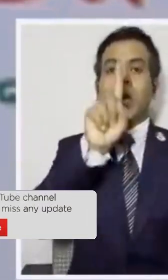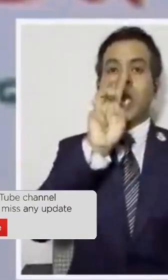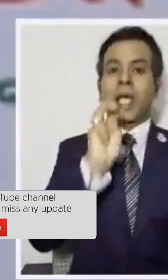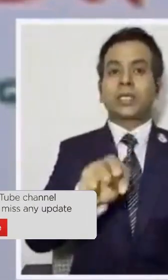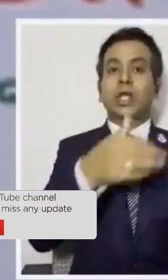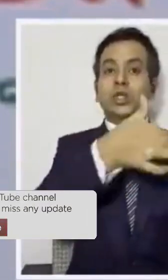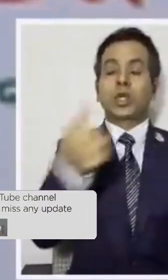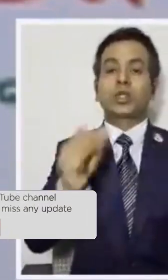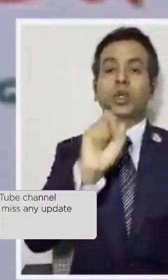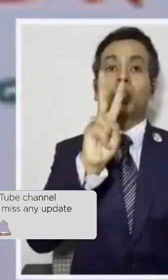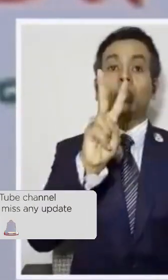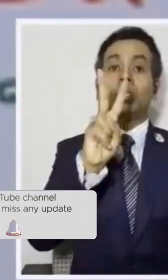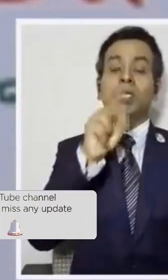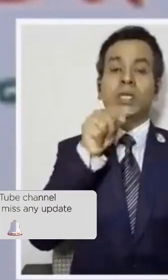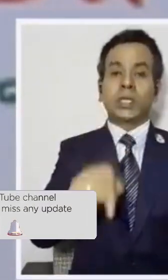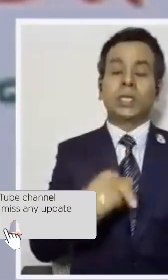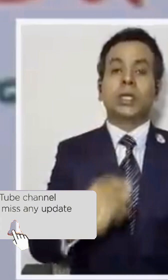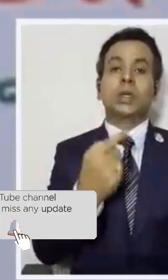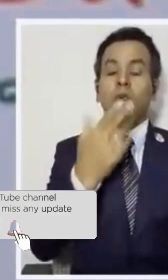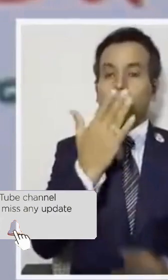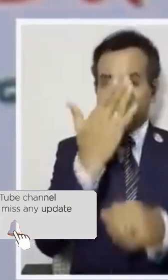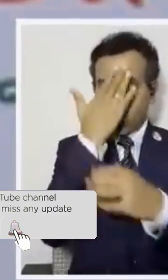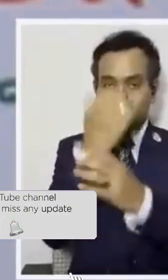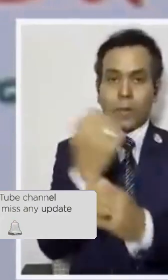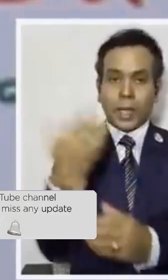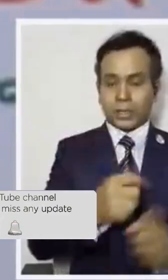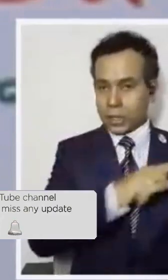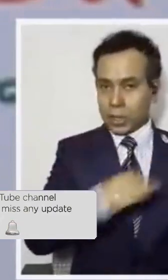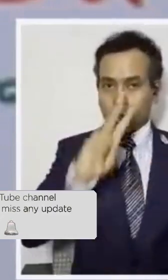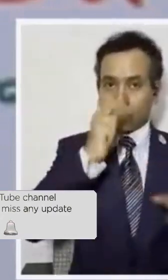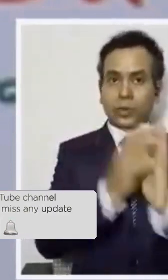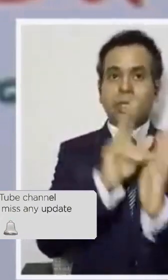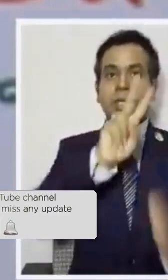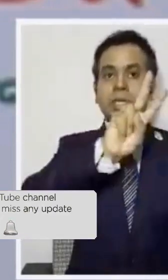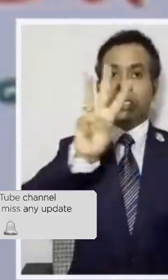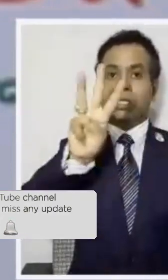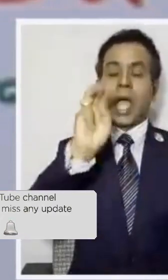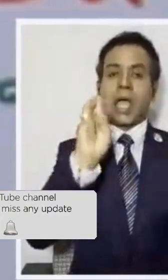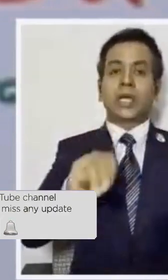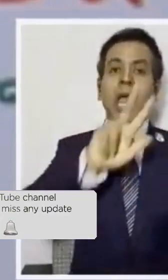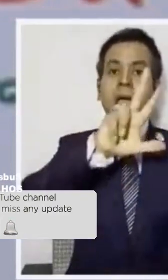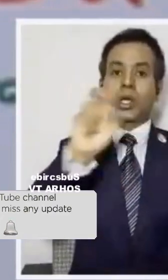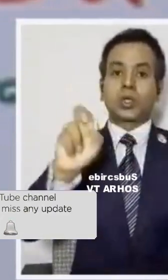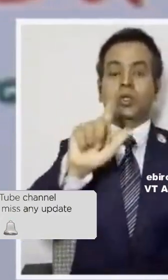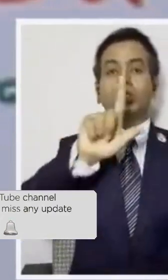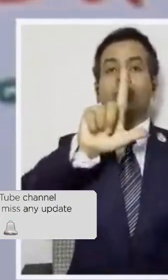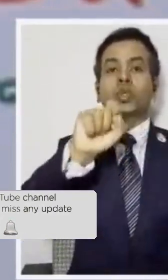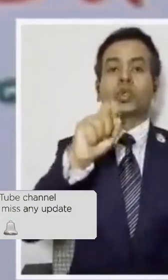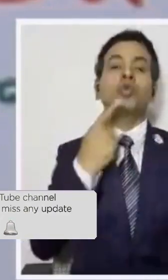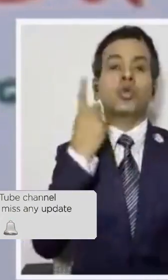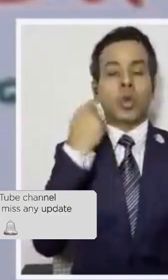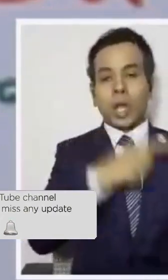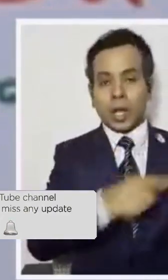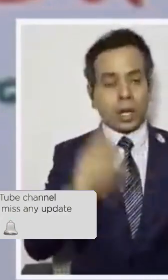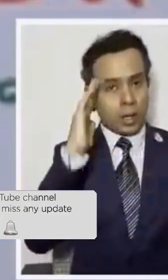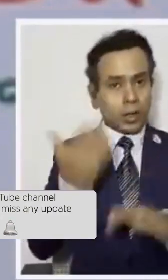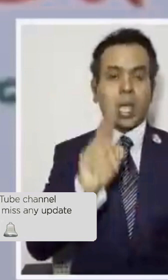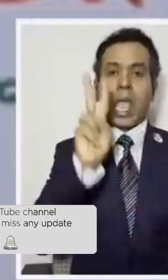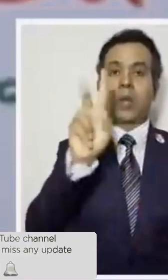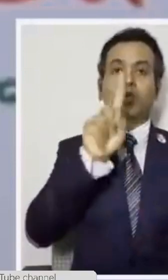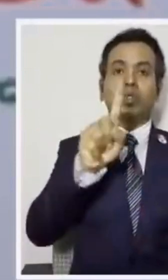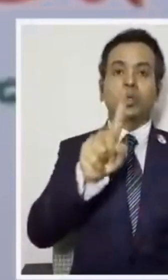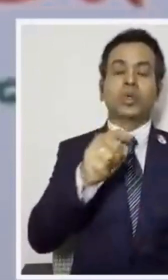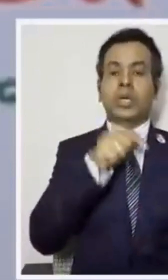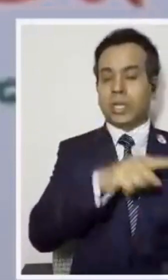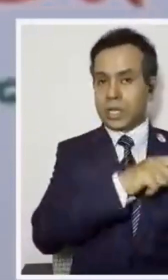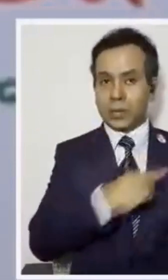23,870টি। গত 24 ঘন্টায় মৃত্যুবরণ করেছেন 21 জন, এ পর্যন্ত 349 জন। গত 24 ঘন্টায়